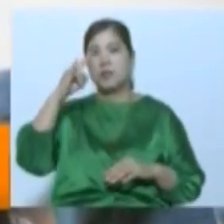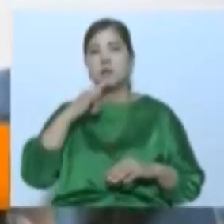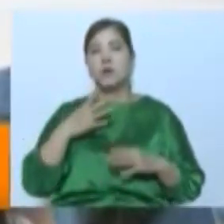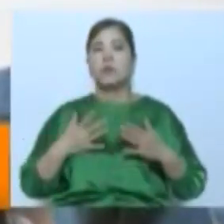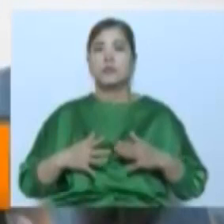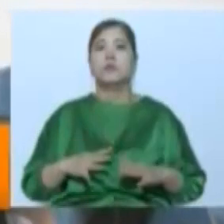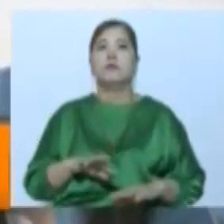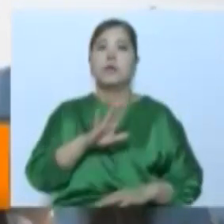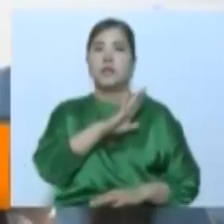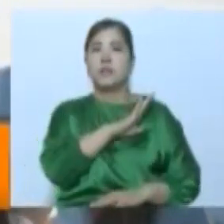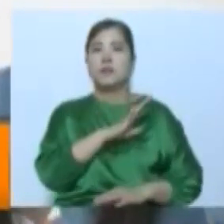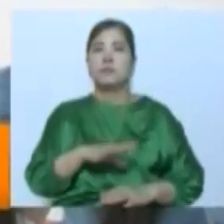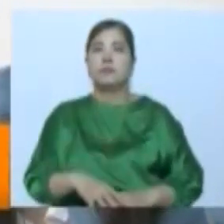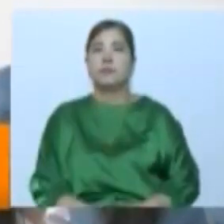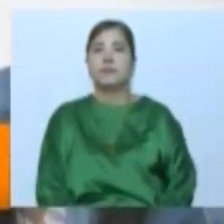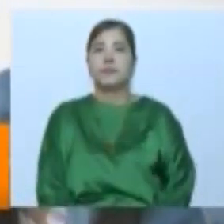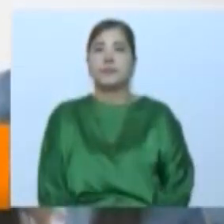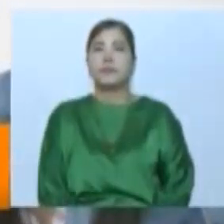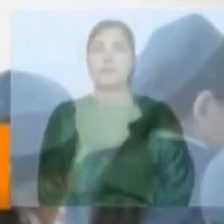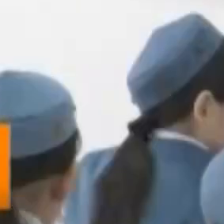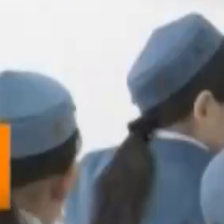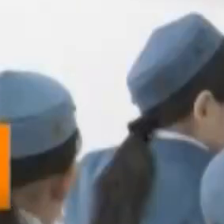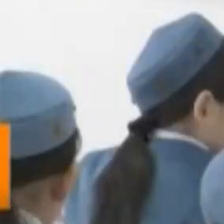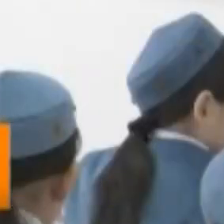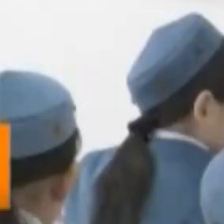Асиль коншин таври дидар